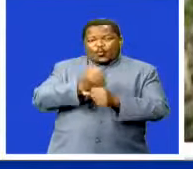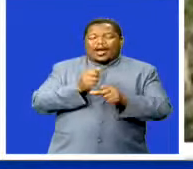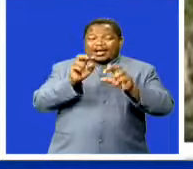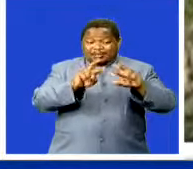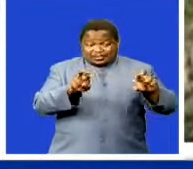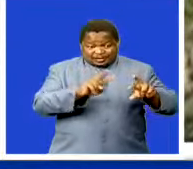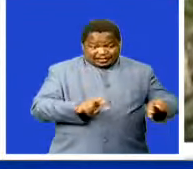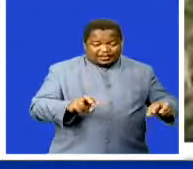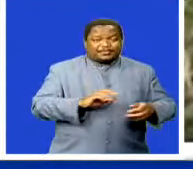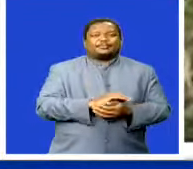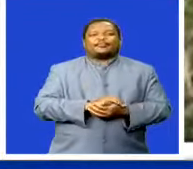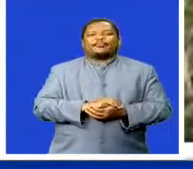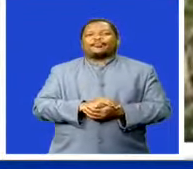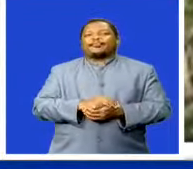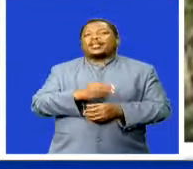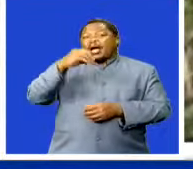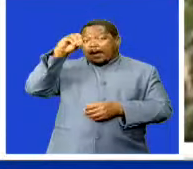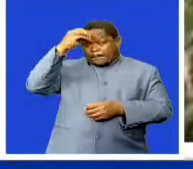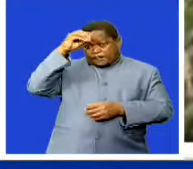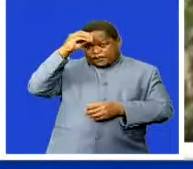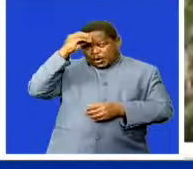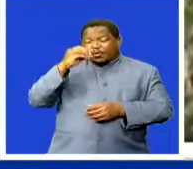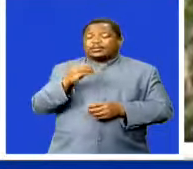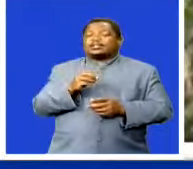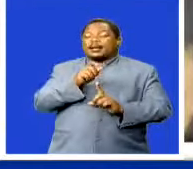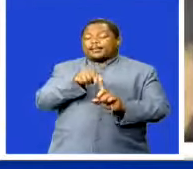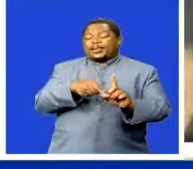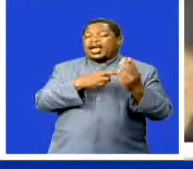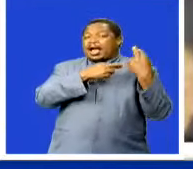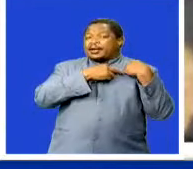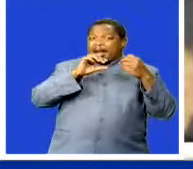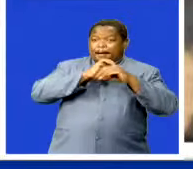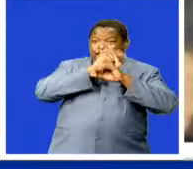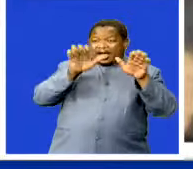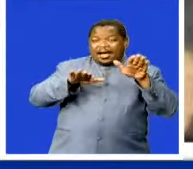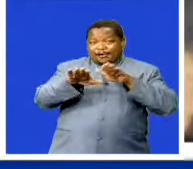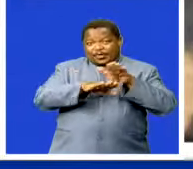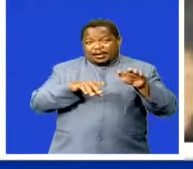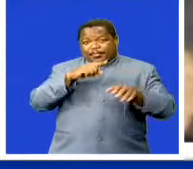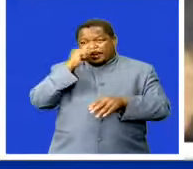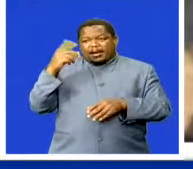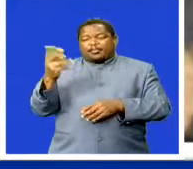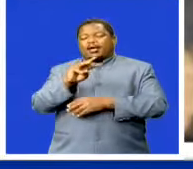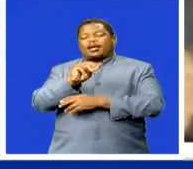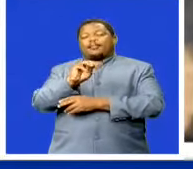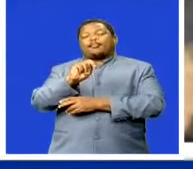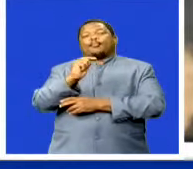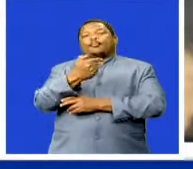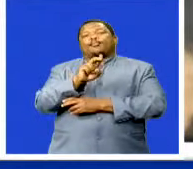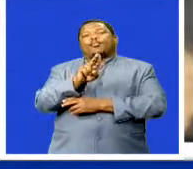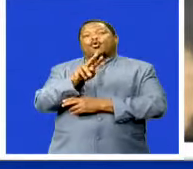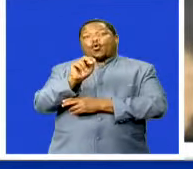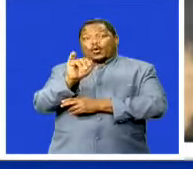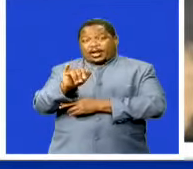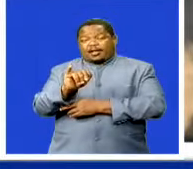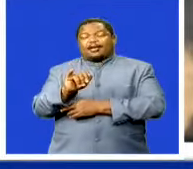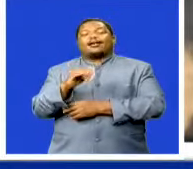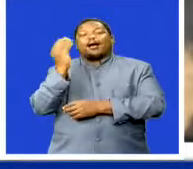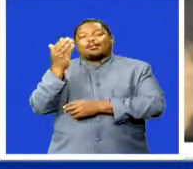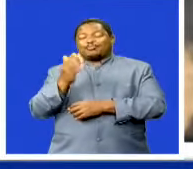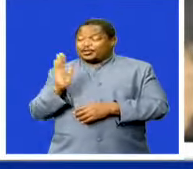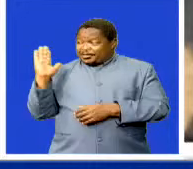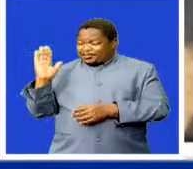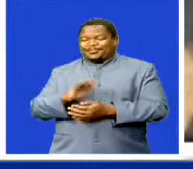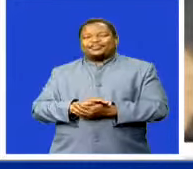amahleleswa nomaphoyisa inspector Nosipho Mngoni uvumile ke lona mbiko emaphoyisa ke abese ayasesha kwaba khona ke labaphumela ebaleni basho ukuthi